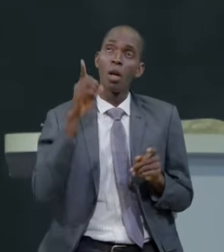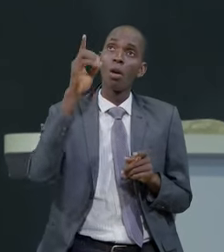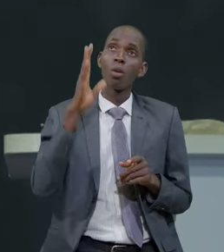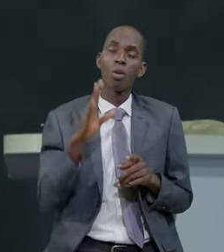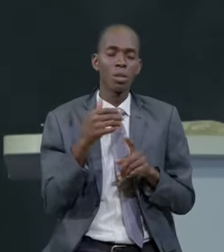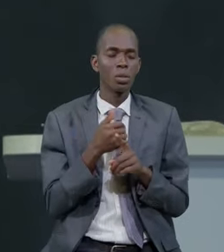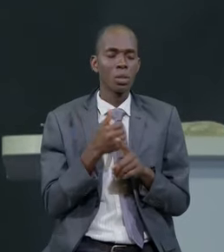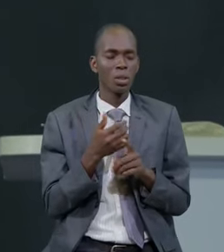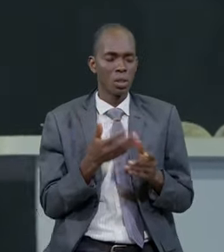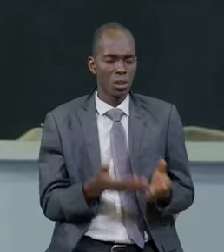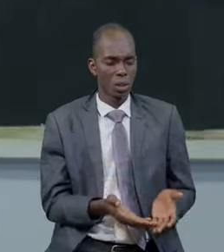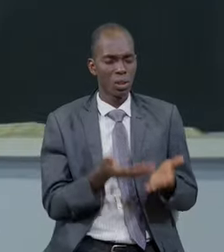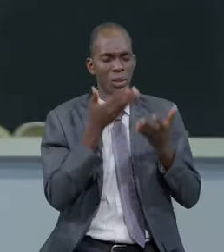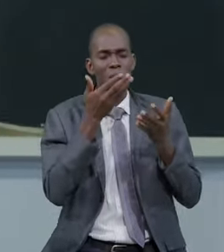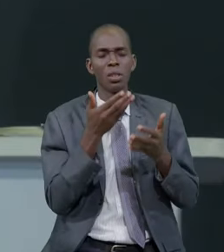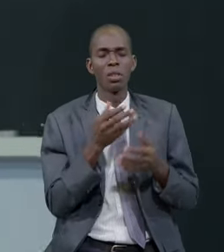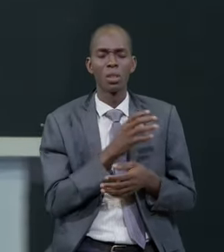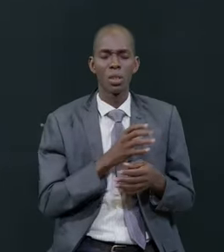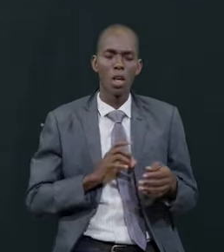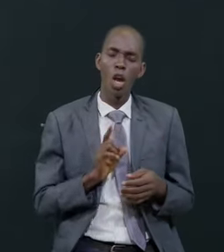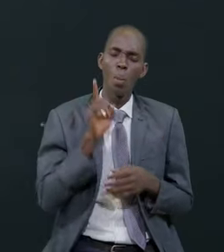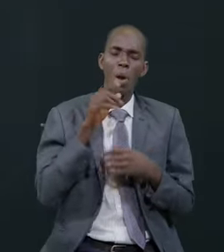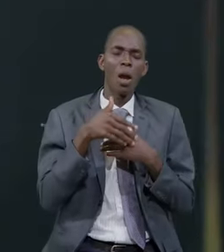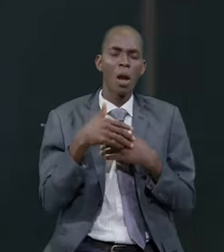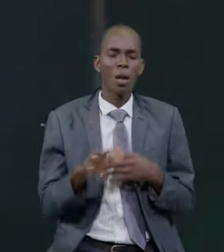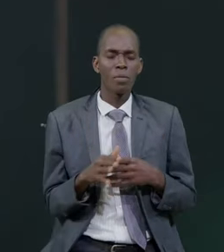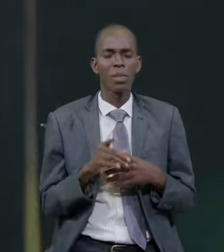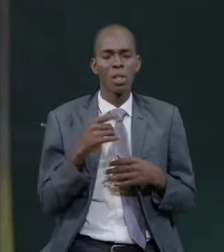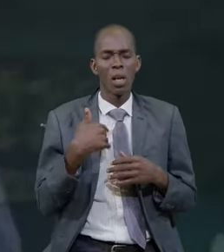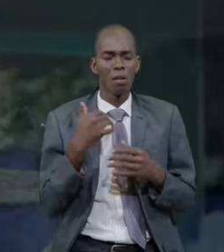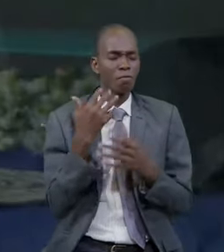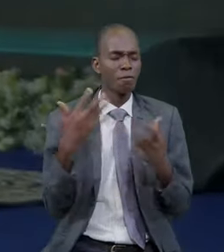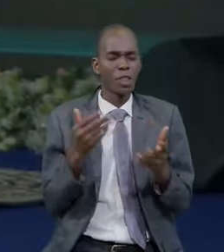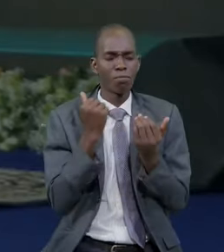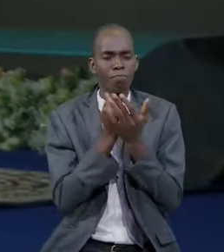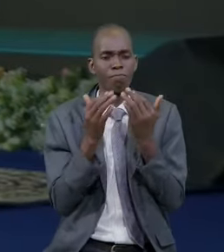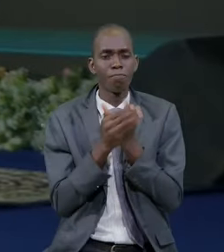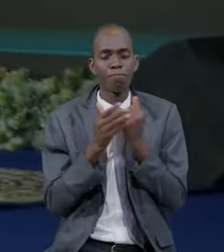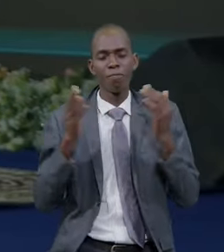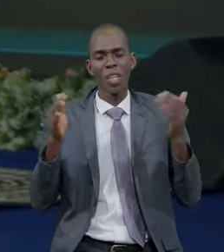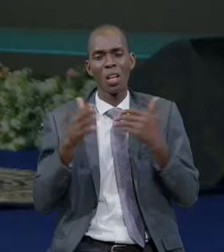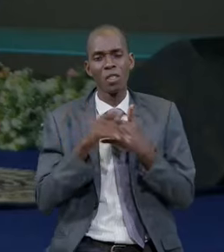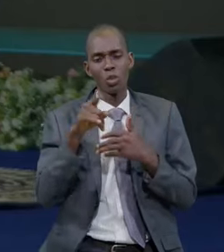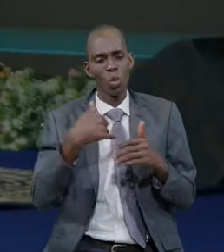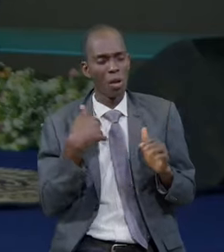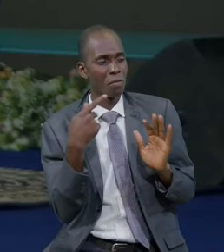suscité après vous l'avoir crucifié, après l'avoir tué,